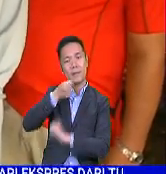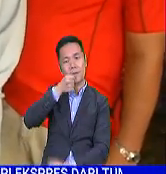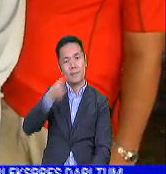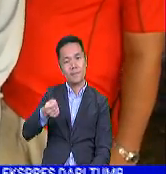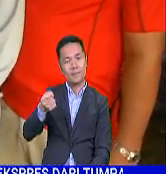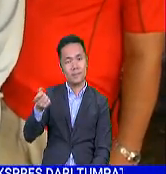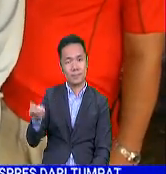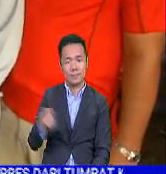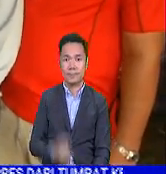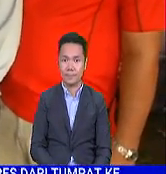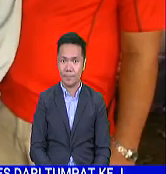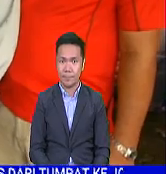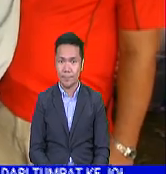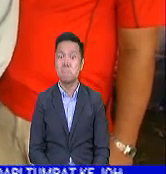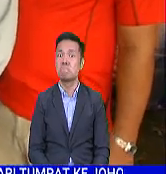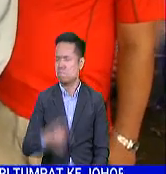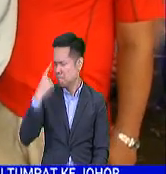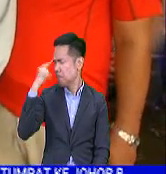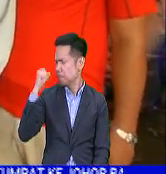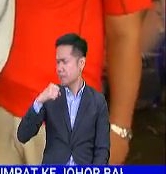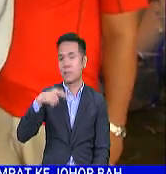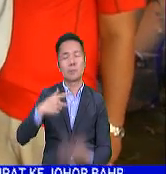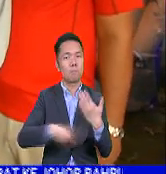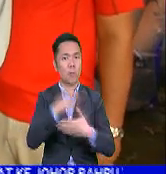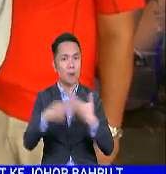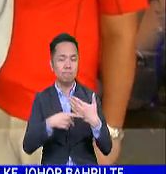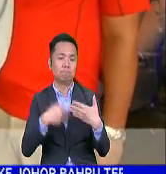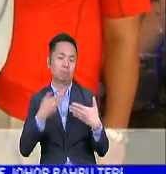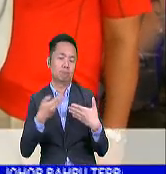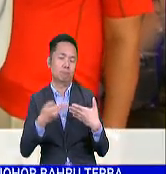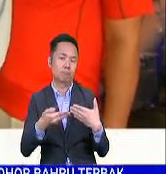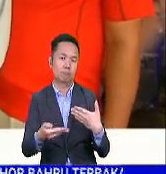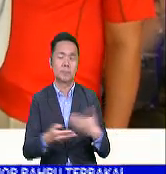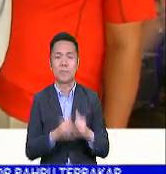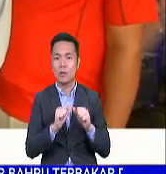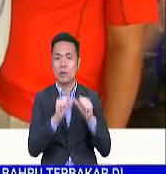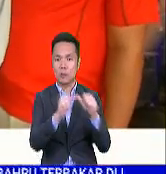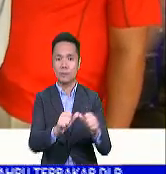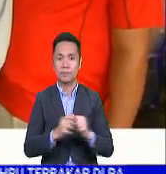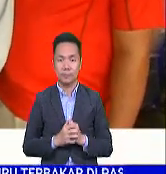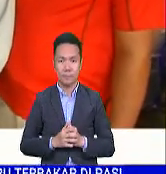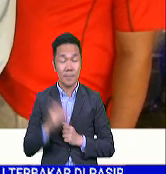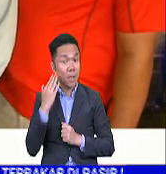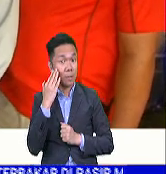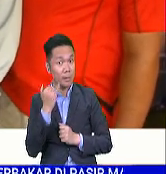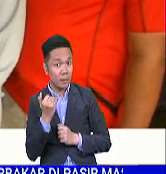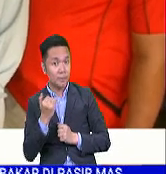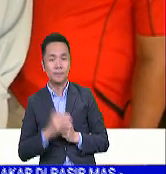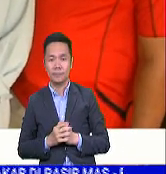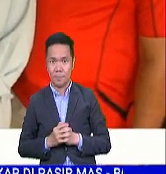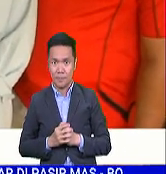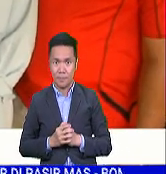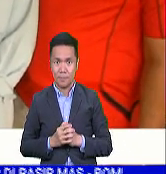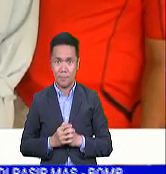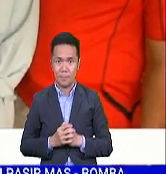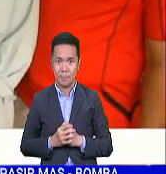bertuju program ini disenakan seterusnya supaya rakyat Belaga ini